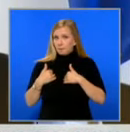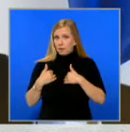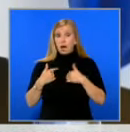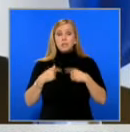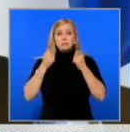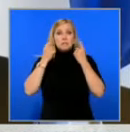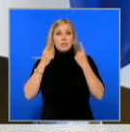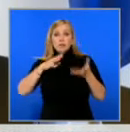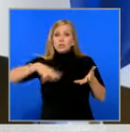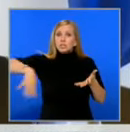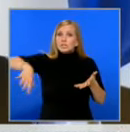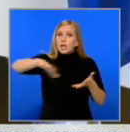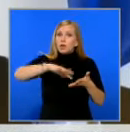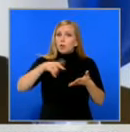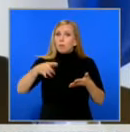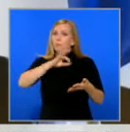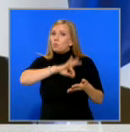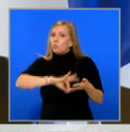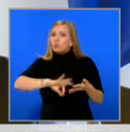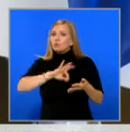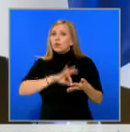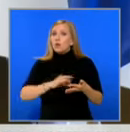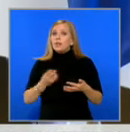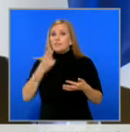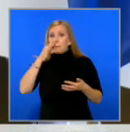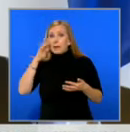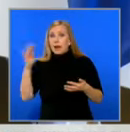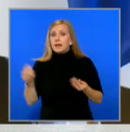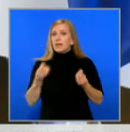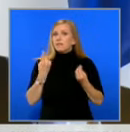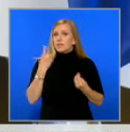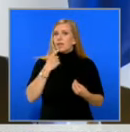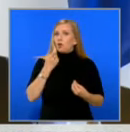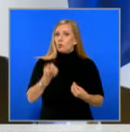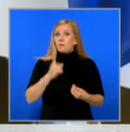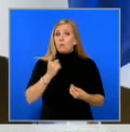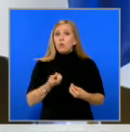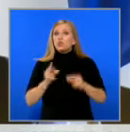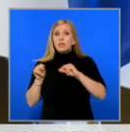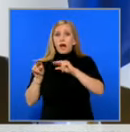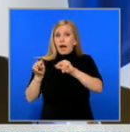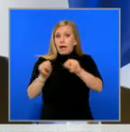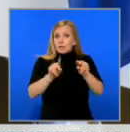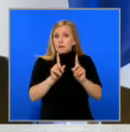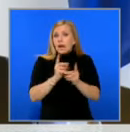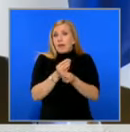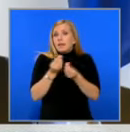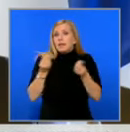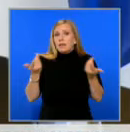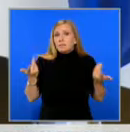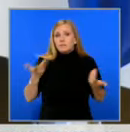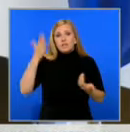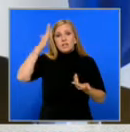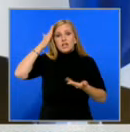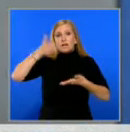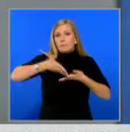сектор който е получил и получава 2 милиарда лв за година може да твърди че липсва каквато и да била